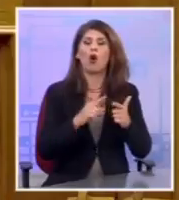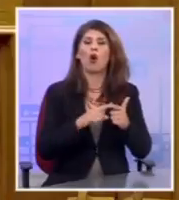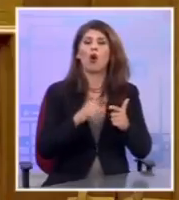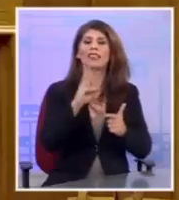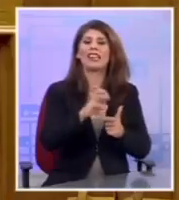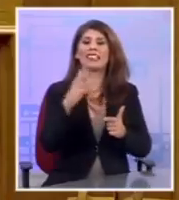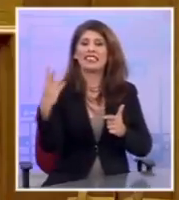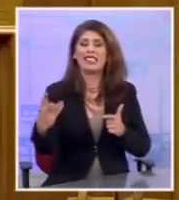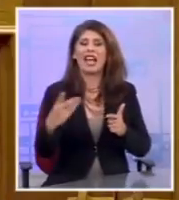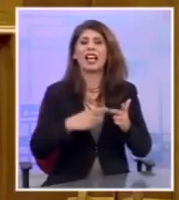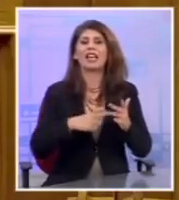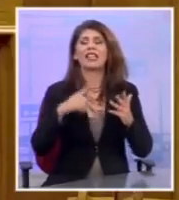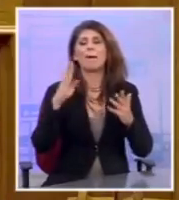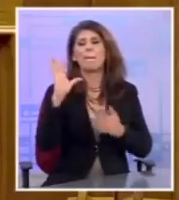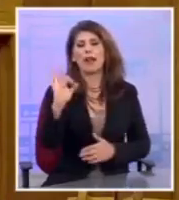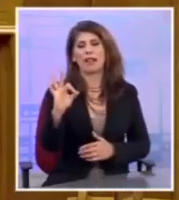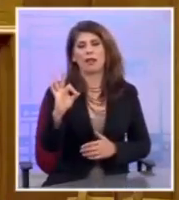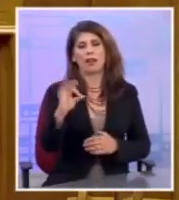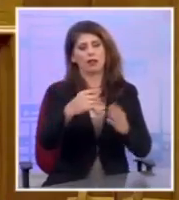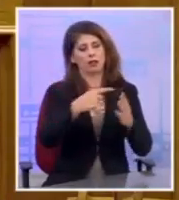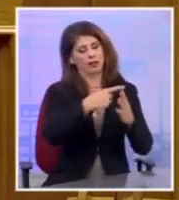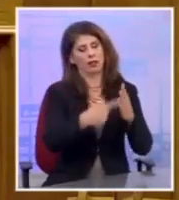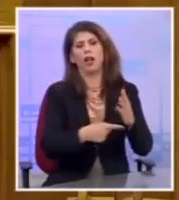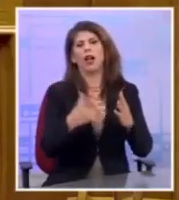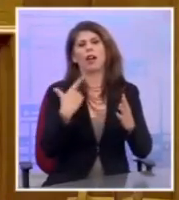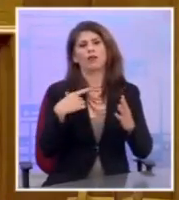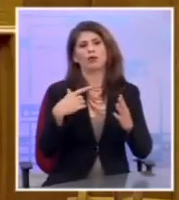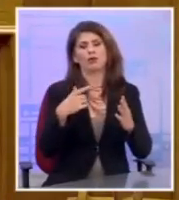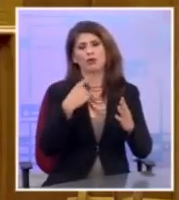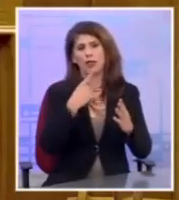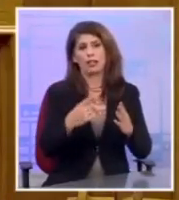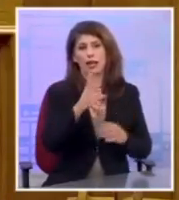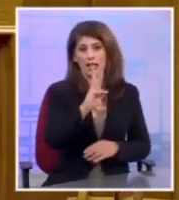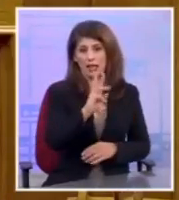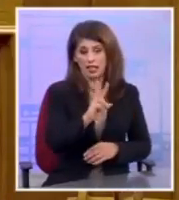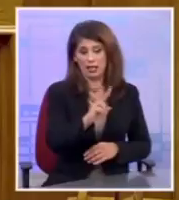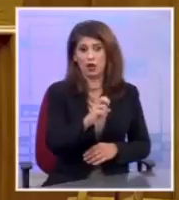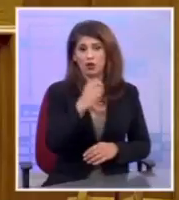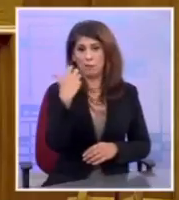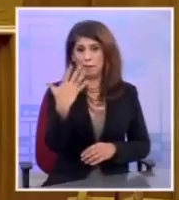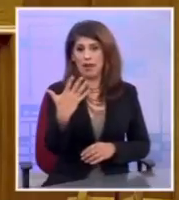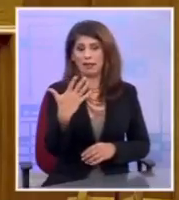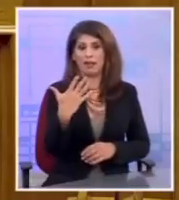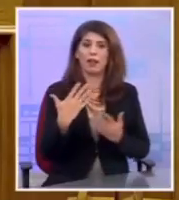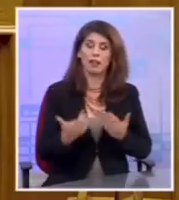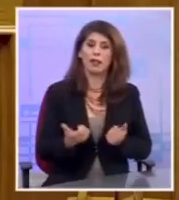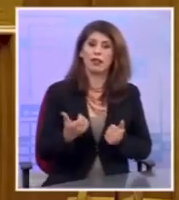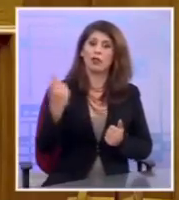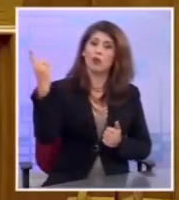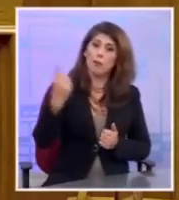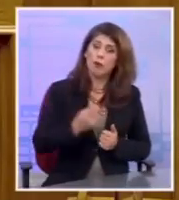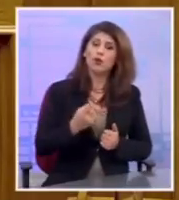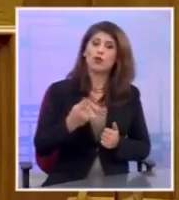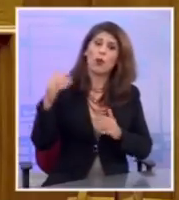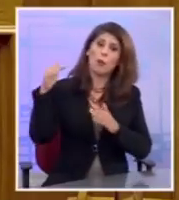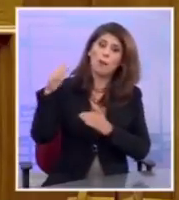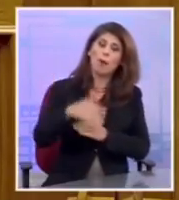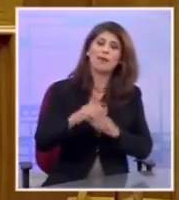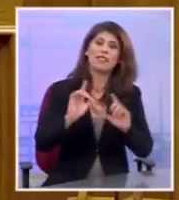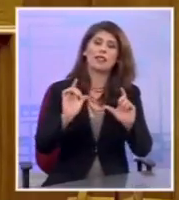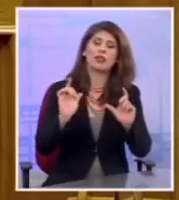33 και το 50. Αυτούς τους αριθμούς θα λέγετε από εδώ και πέρα. Το 25 είναι το ποσοστό που έπεσε το